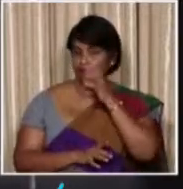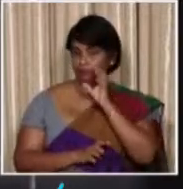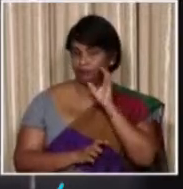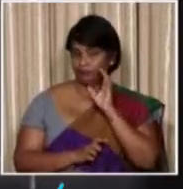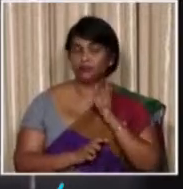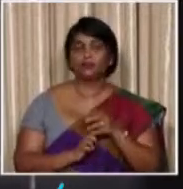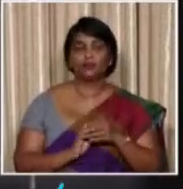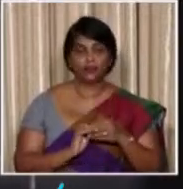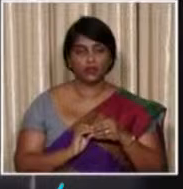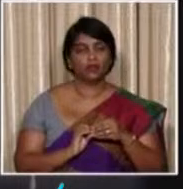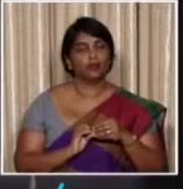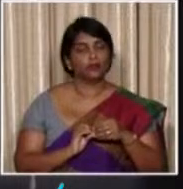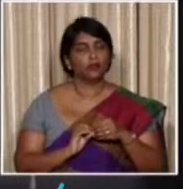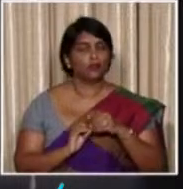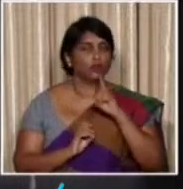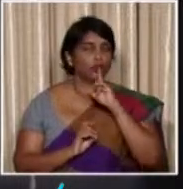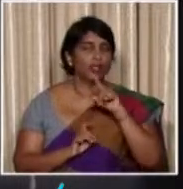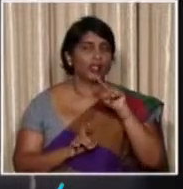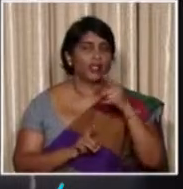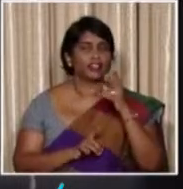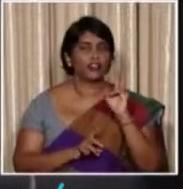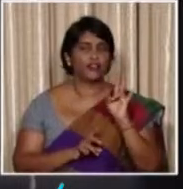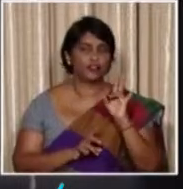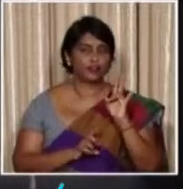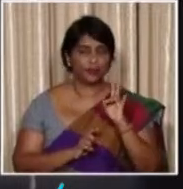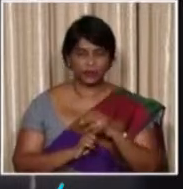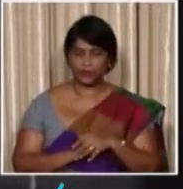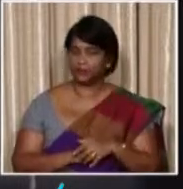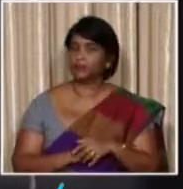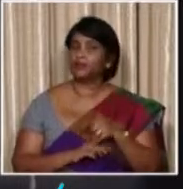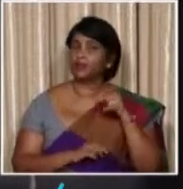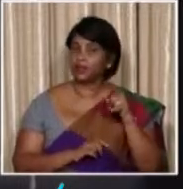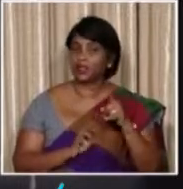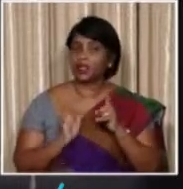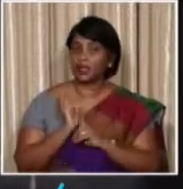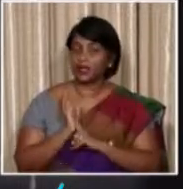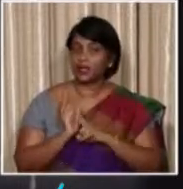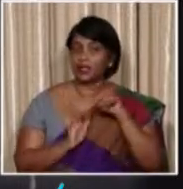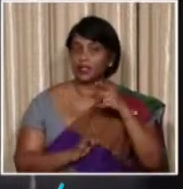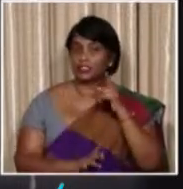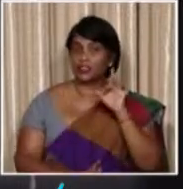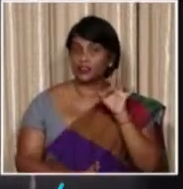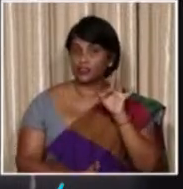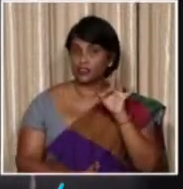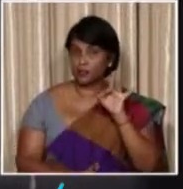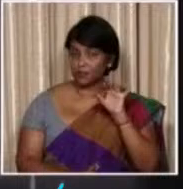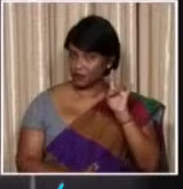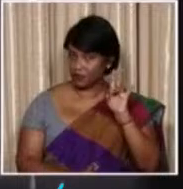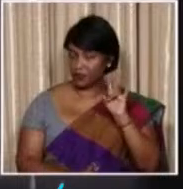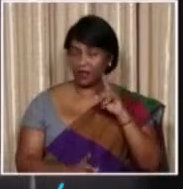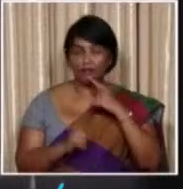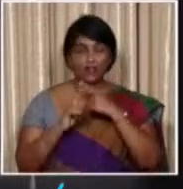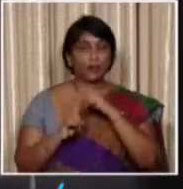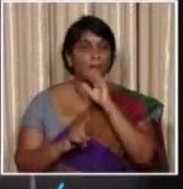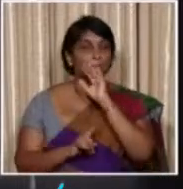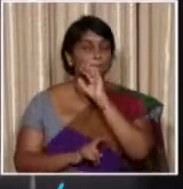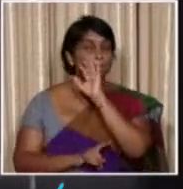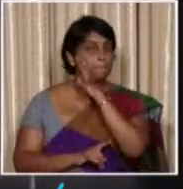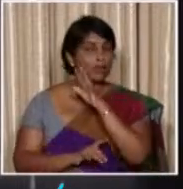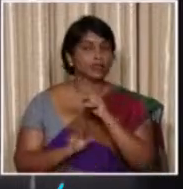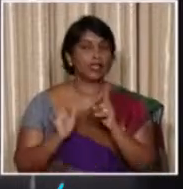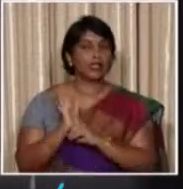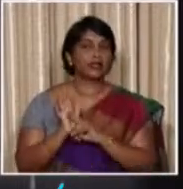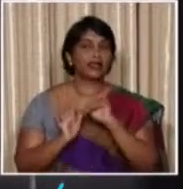වෙනවා. සාමාන්‍යයක් ගත්තොත් 125ක් කියන්න පුළුවන්. ලීටර් 125 ඒවා 500ක් වුණොත් 62500යි